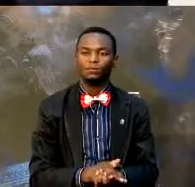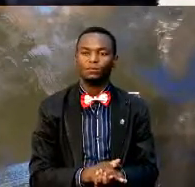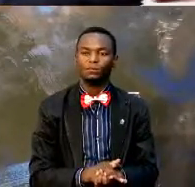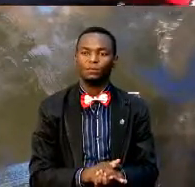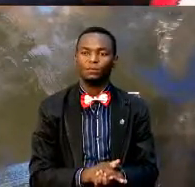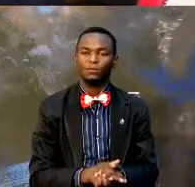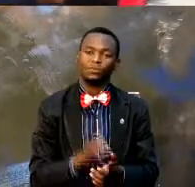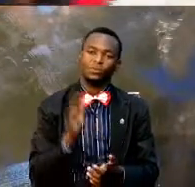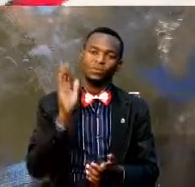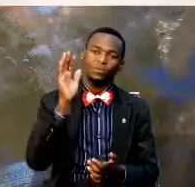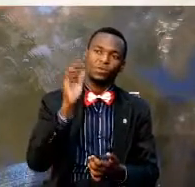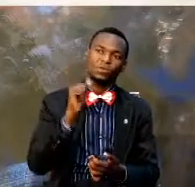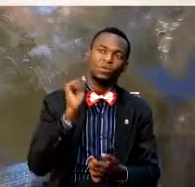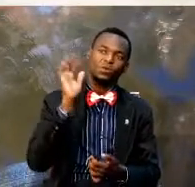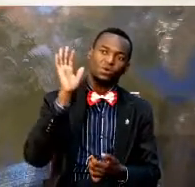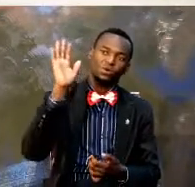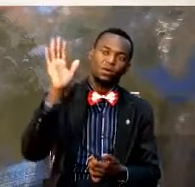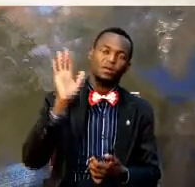Jitoe kwake.